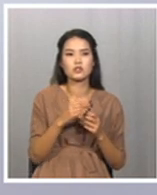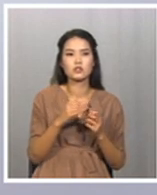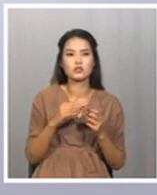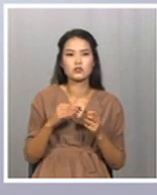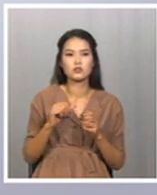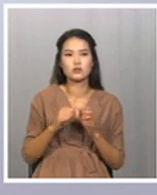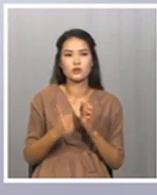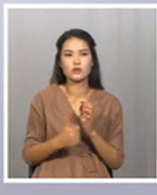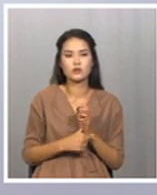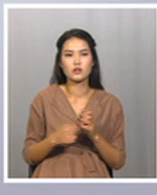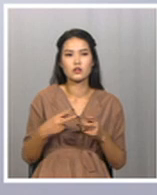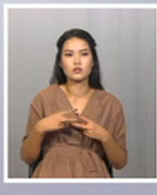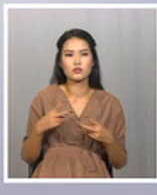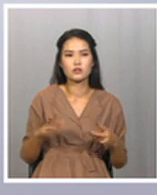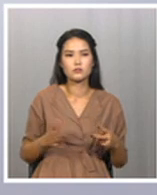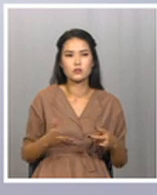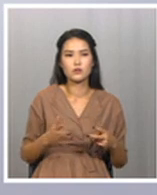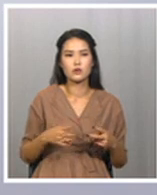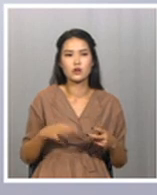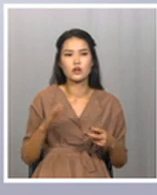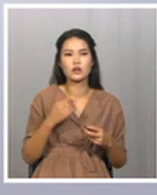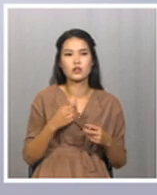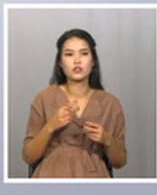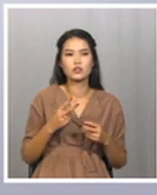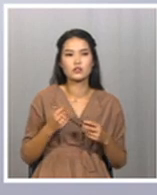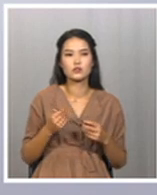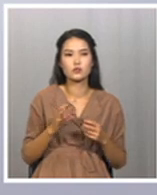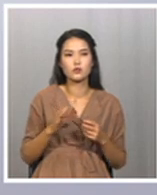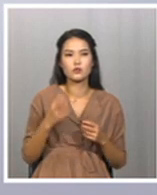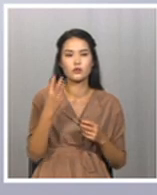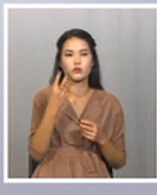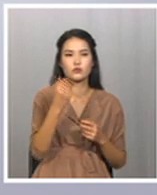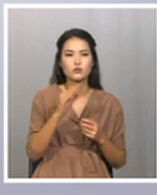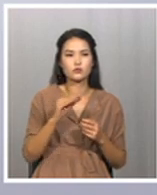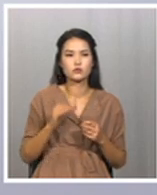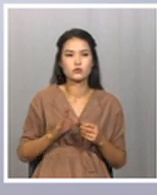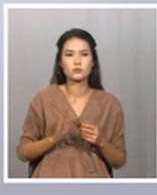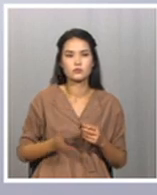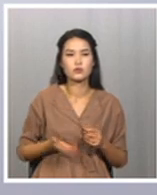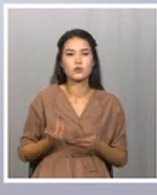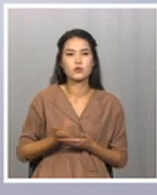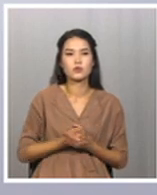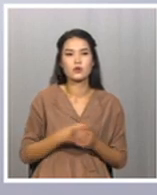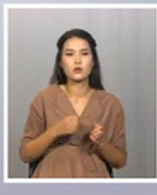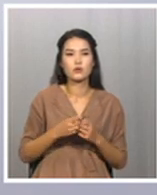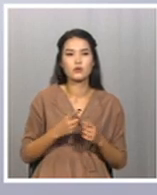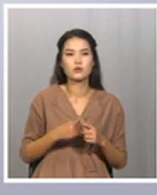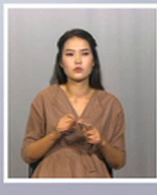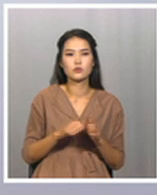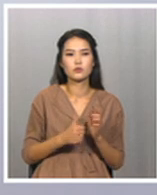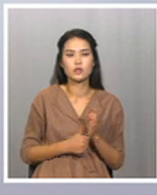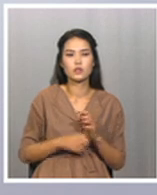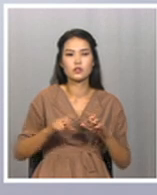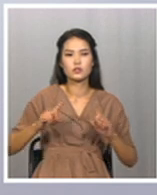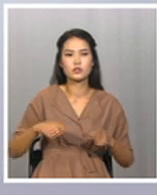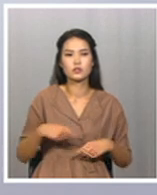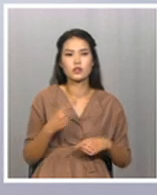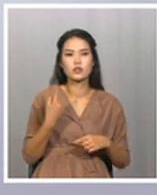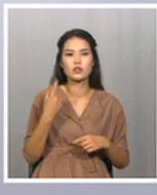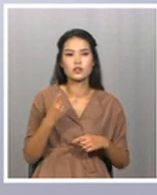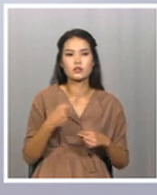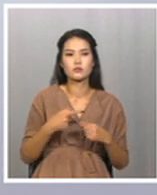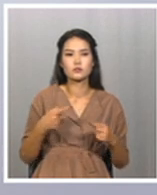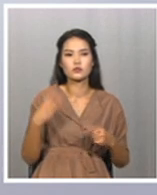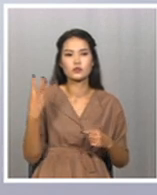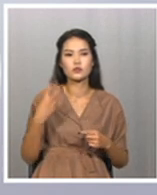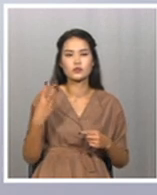16-ға тең болды, ал x0 нүктесі 3. Демек, бұдан шығады 10 қосылған 16 көбейтілген жақша ішінде